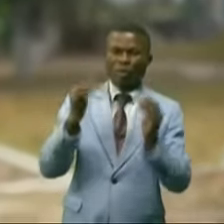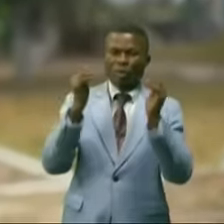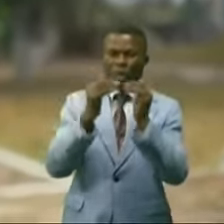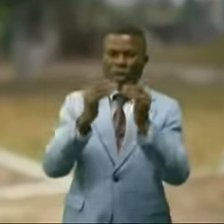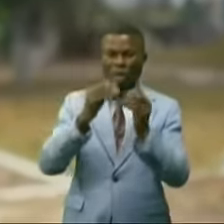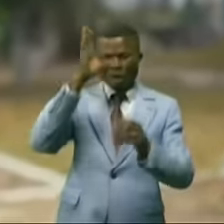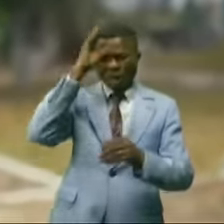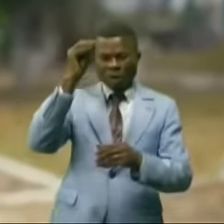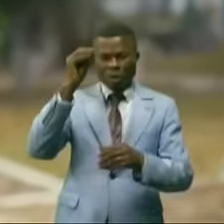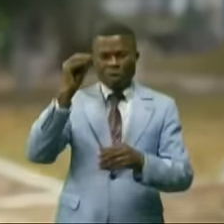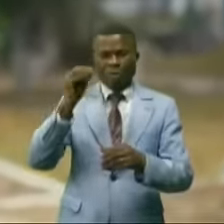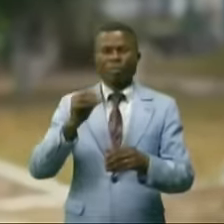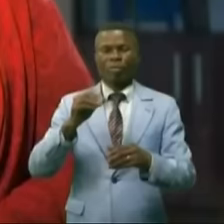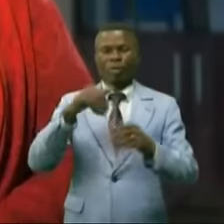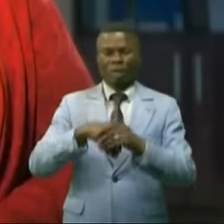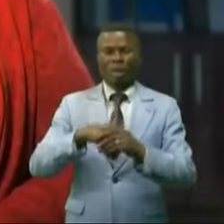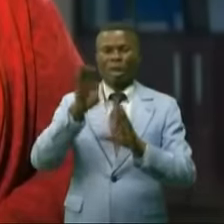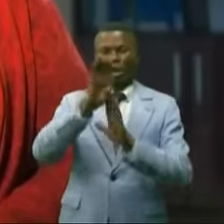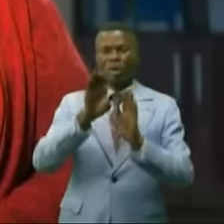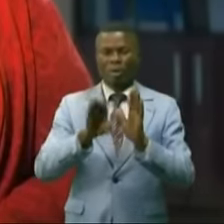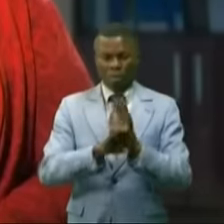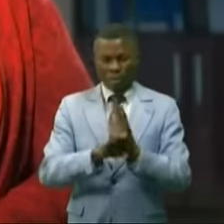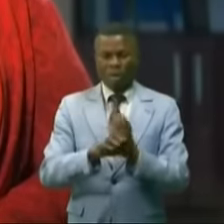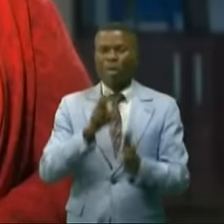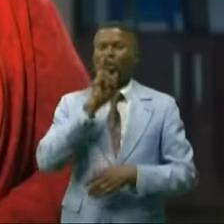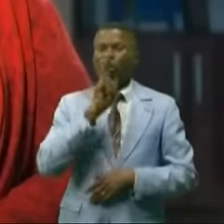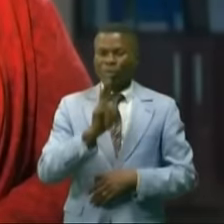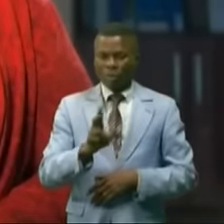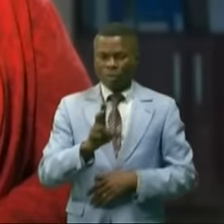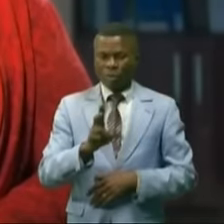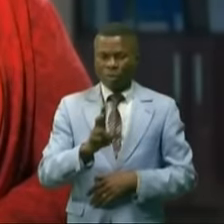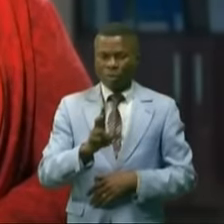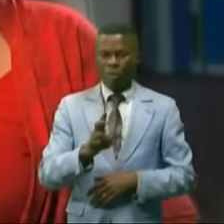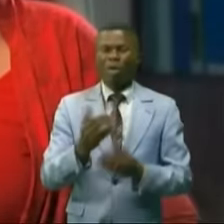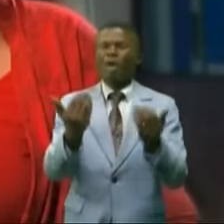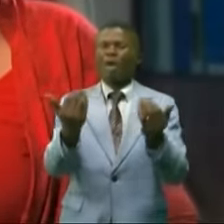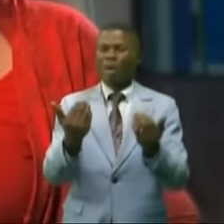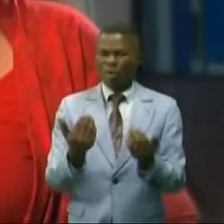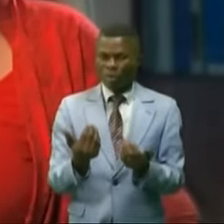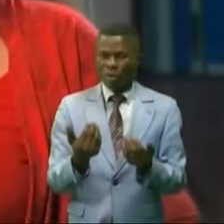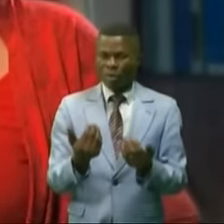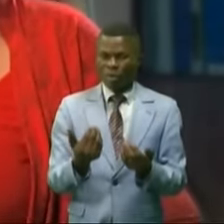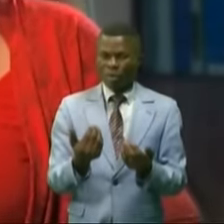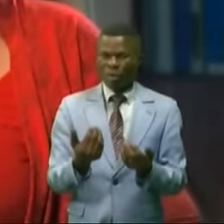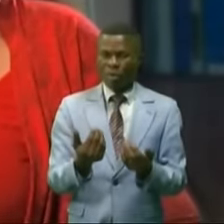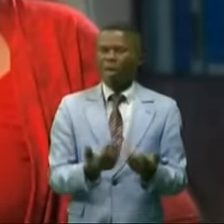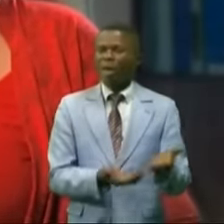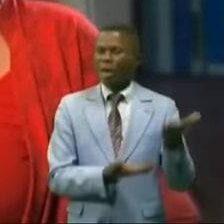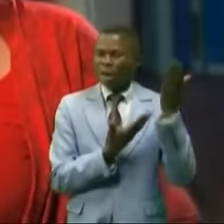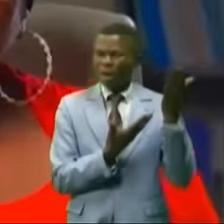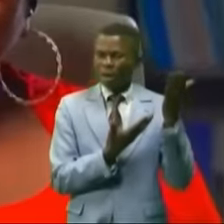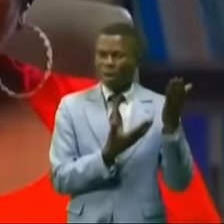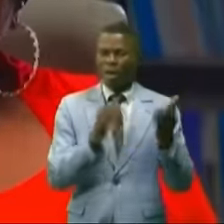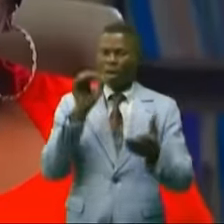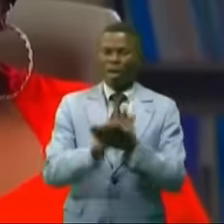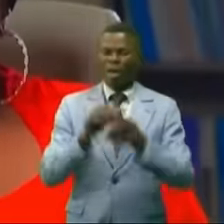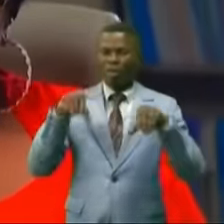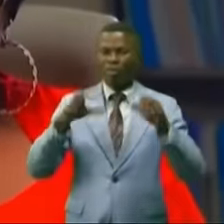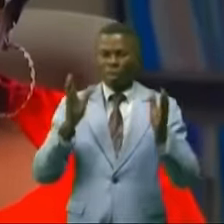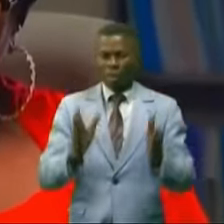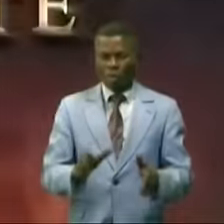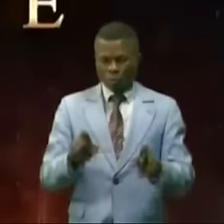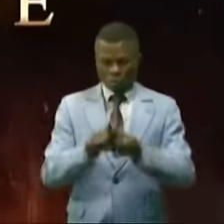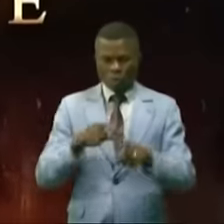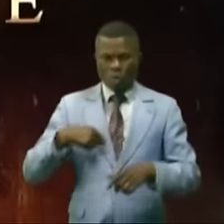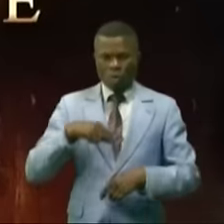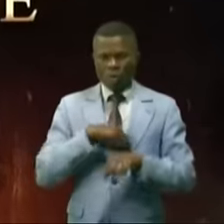dans le corps de la Constitution. C'est vraiment la volonté, le courage de la femme congolaise que nous sommes